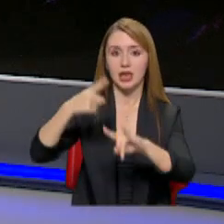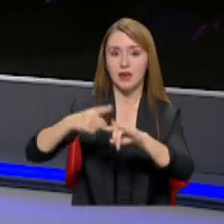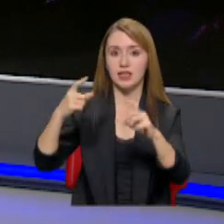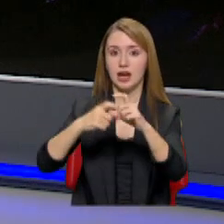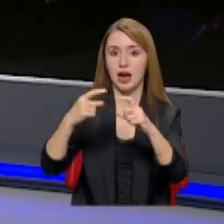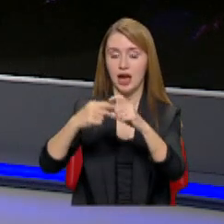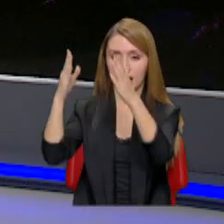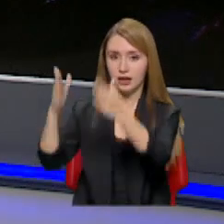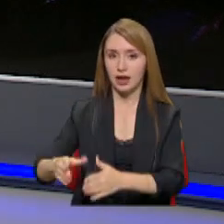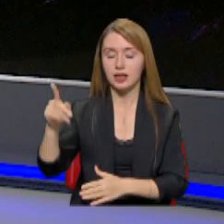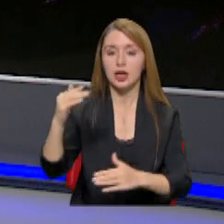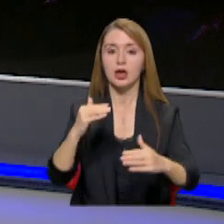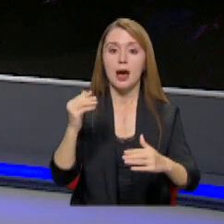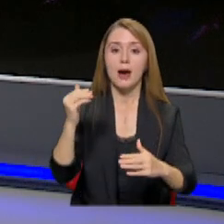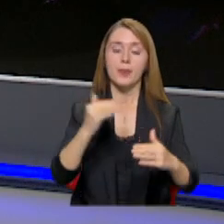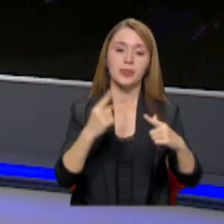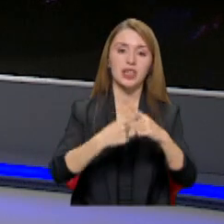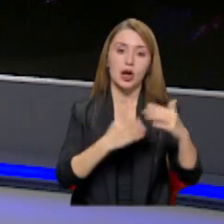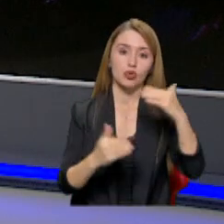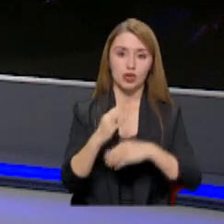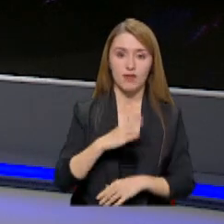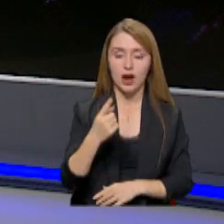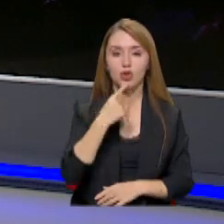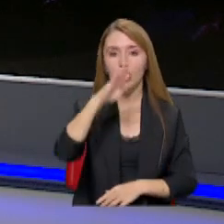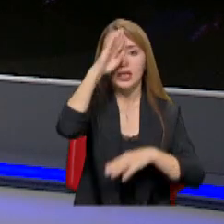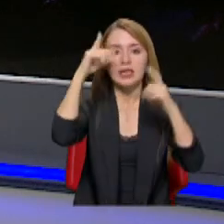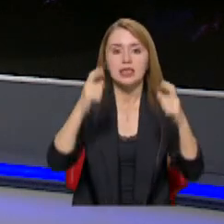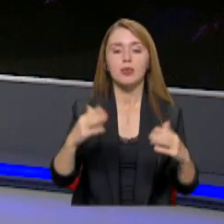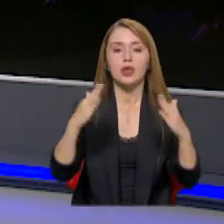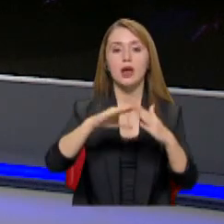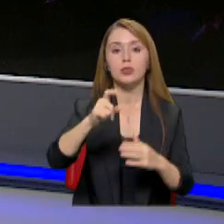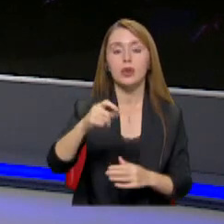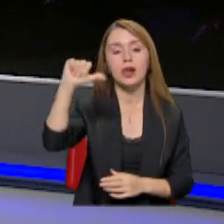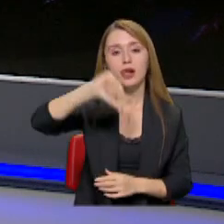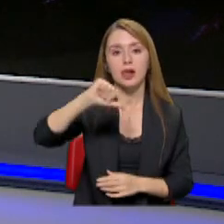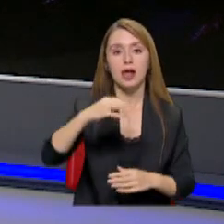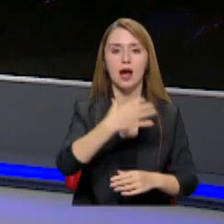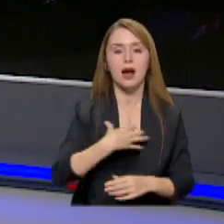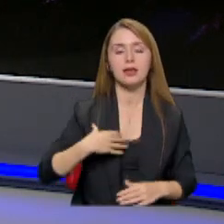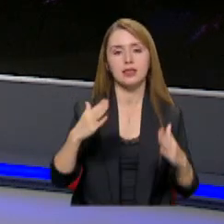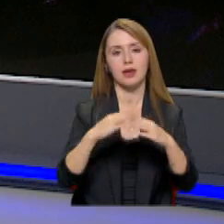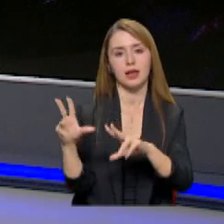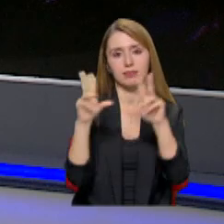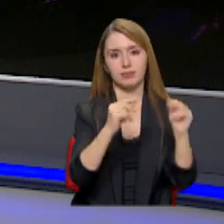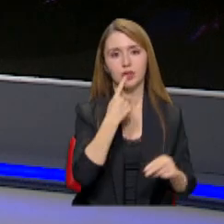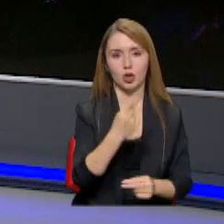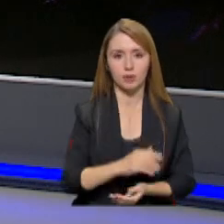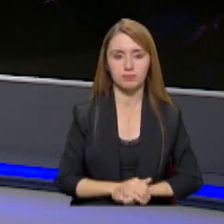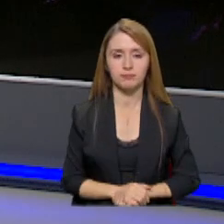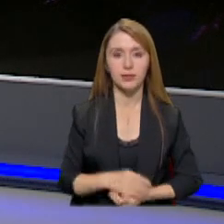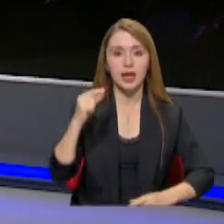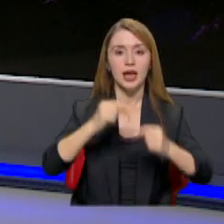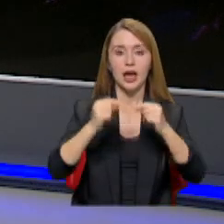Gaye erkana yüksek kiralardan dert yandı İstanbul'da ev bulamadığını annesinin evine yerleştiğini açıkladı